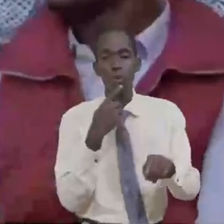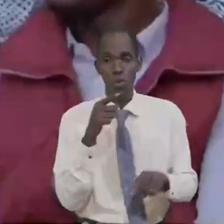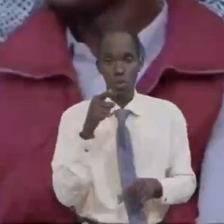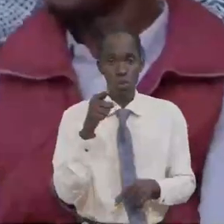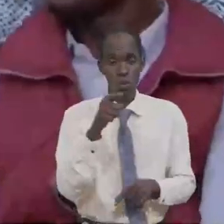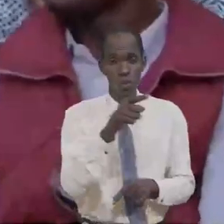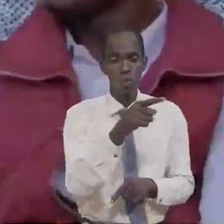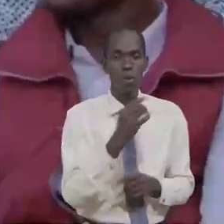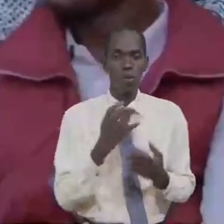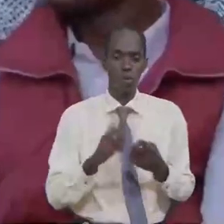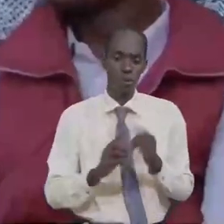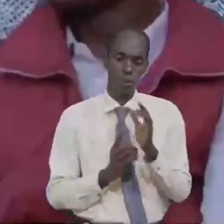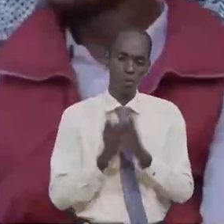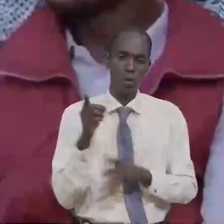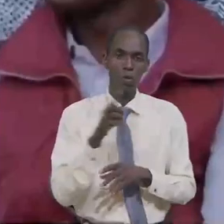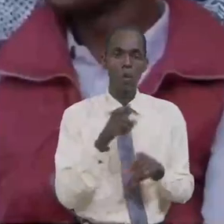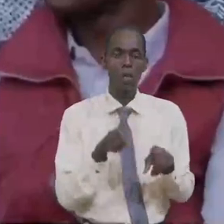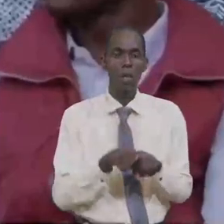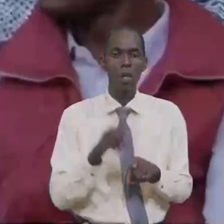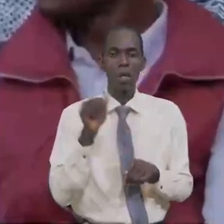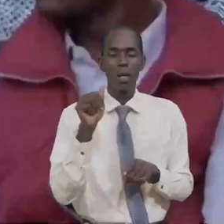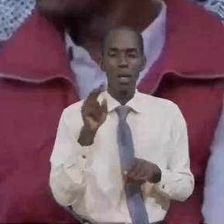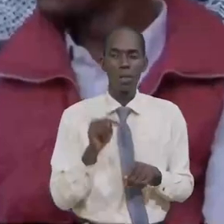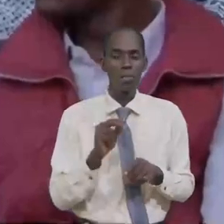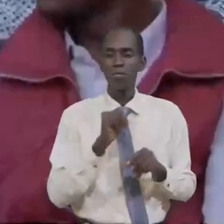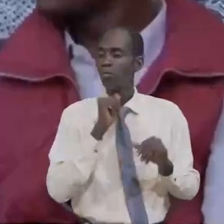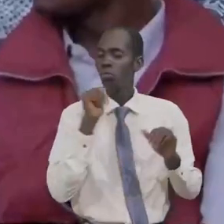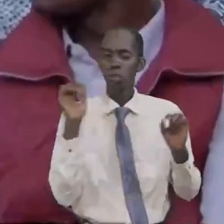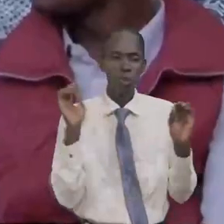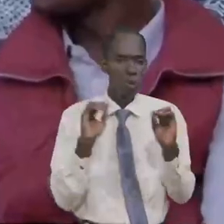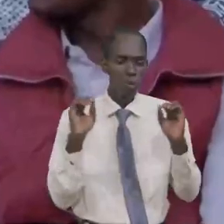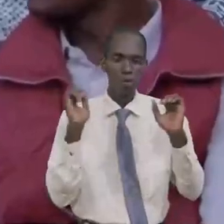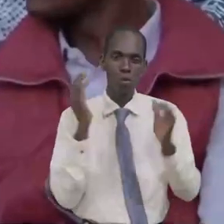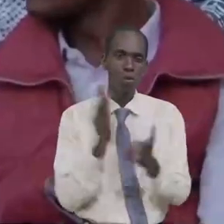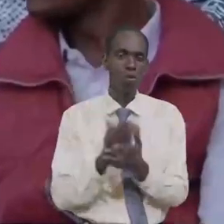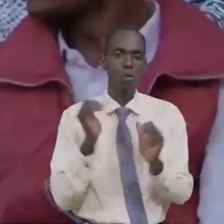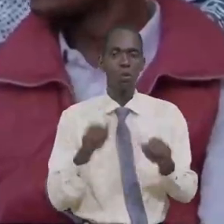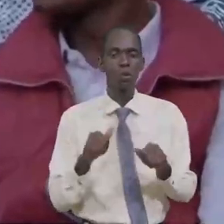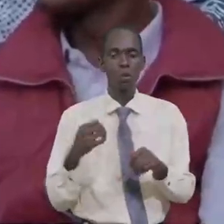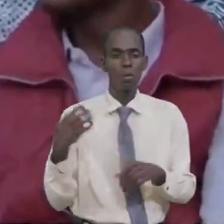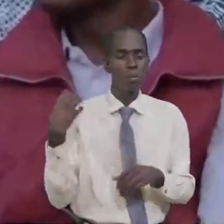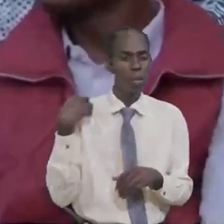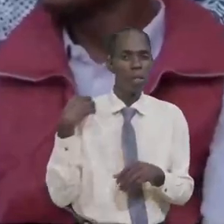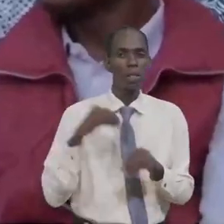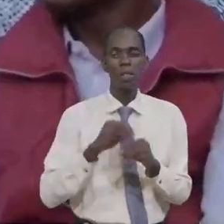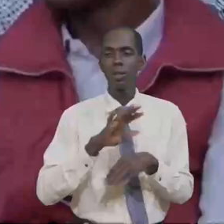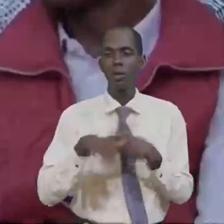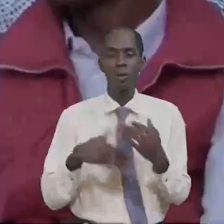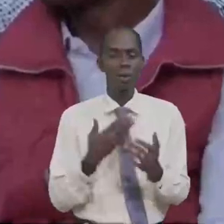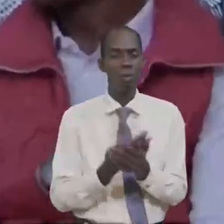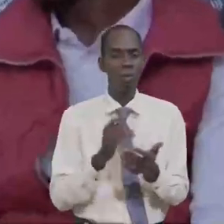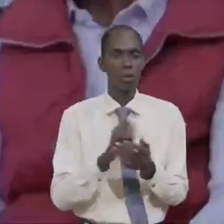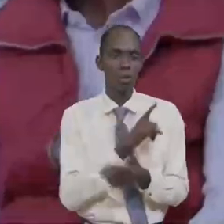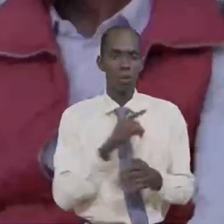comme un maître imparable dans toute profession que Dieu t'appelle au nom de